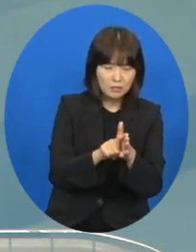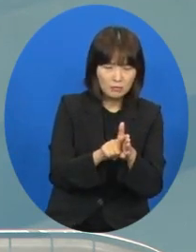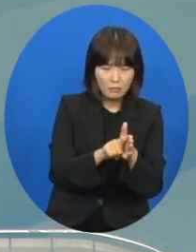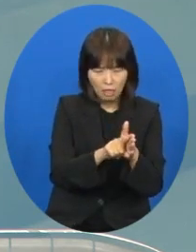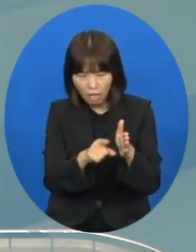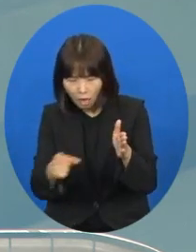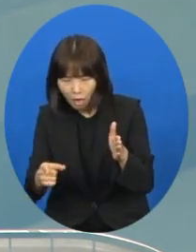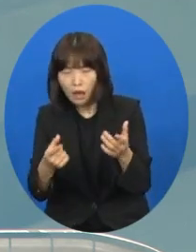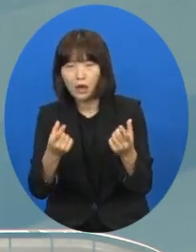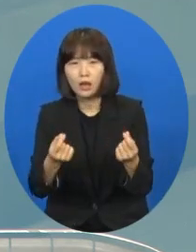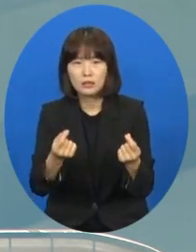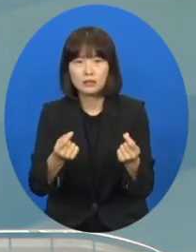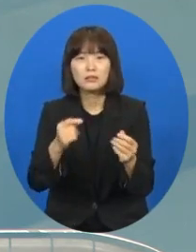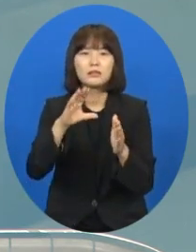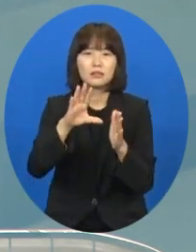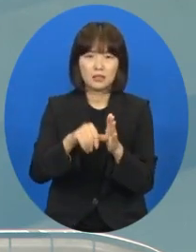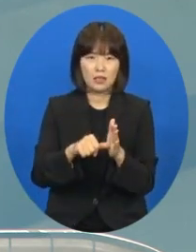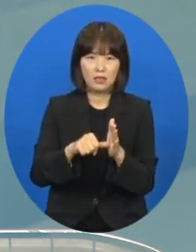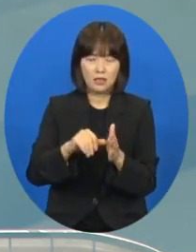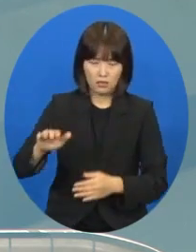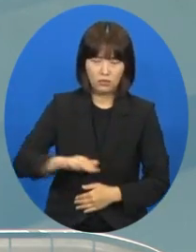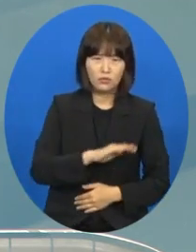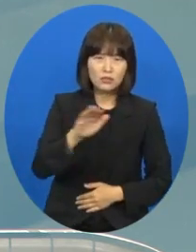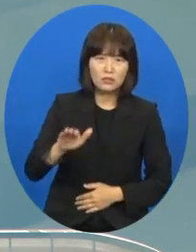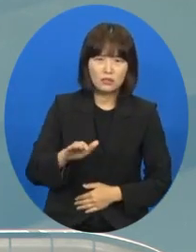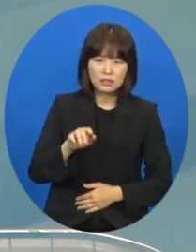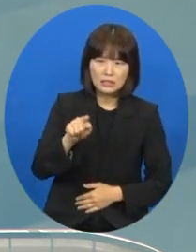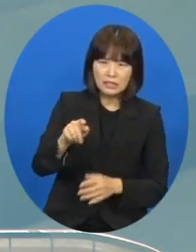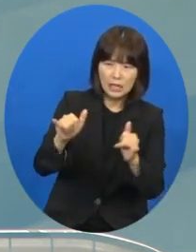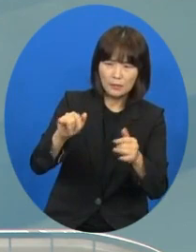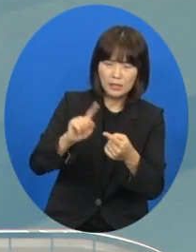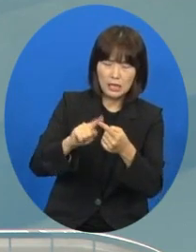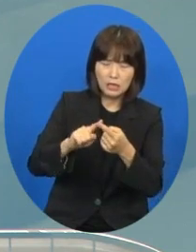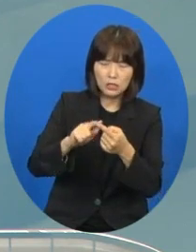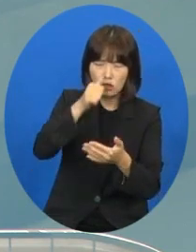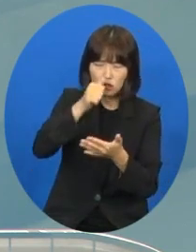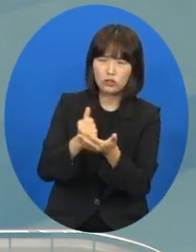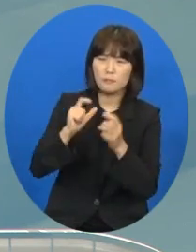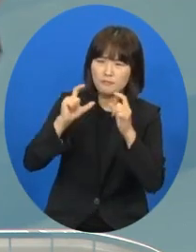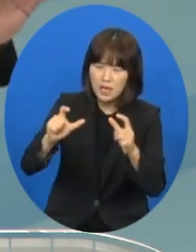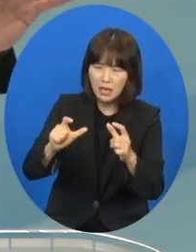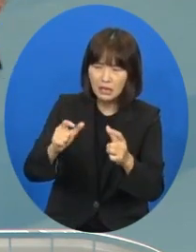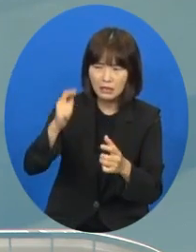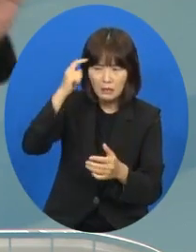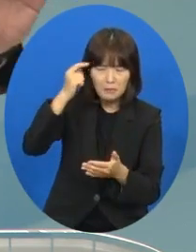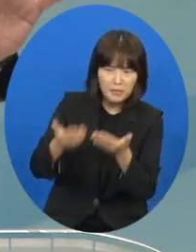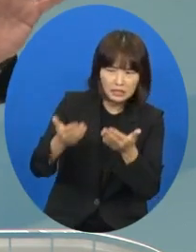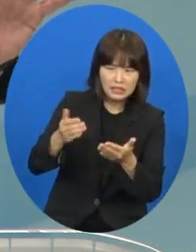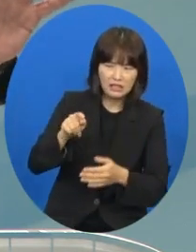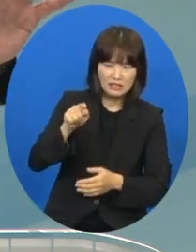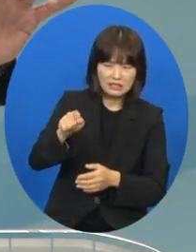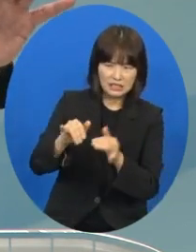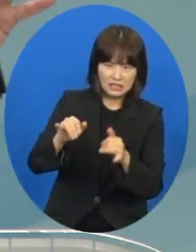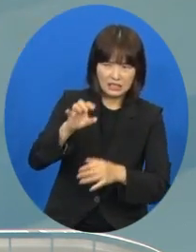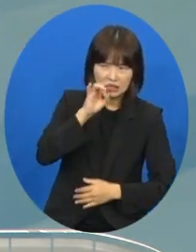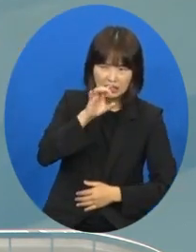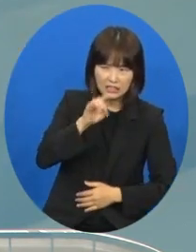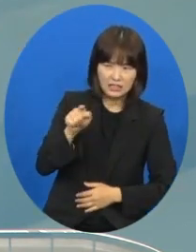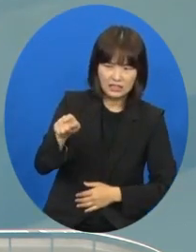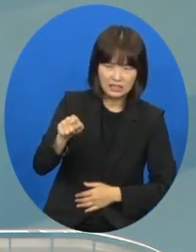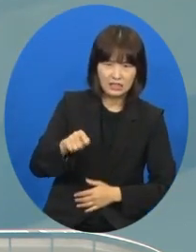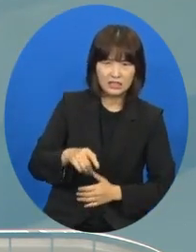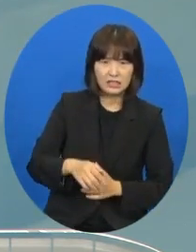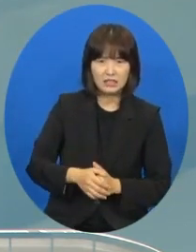같고 그럴 때 우리는 금방 그를 판단하고 정죄해요. 아, 안 돼. 저 사람 안 돼. 벌써